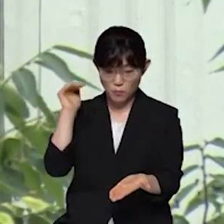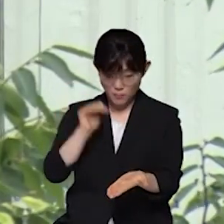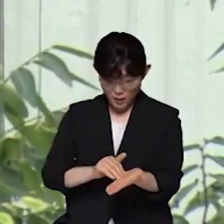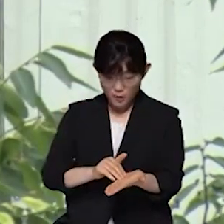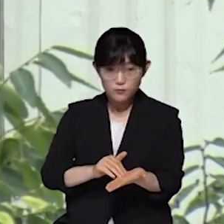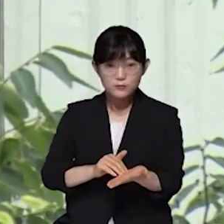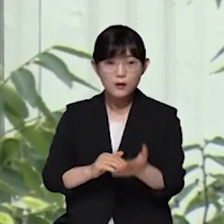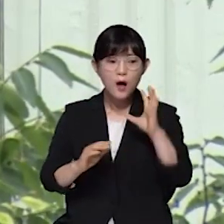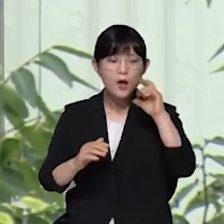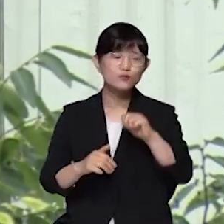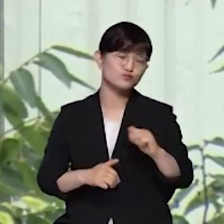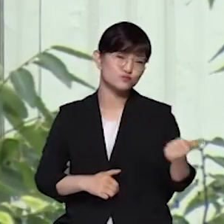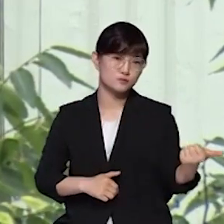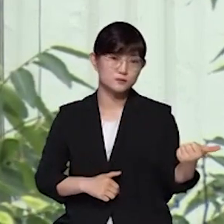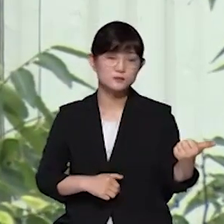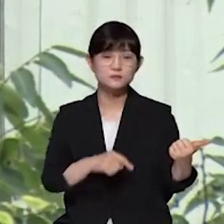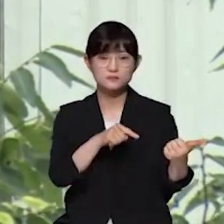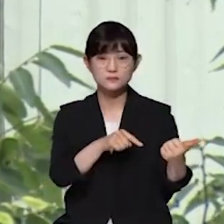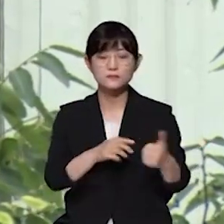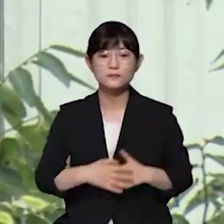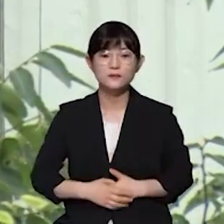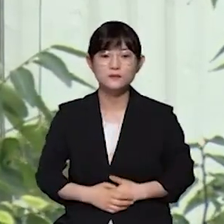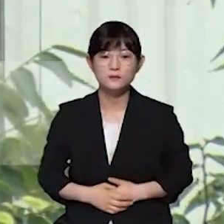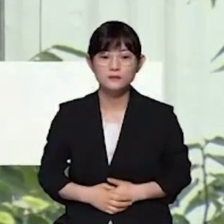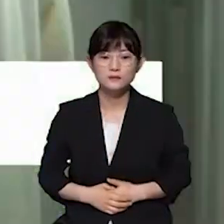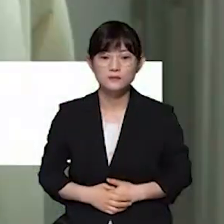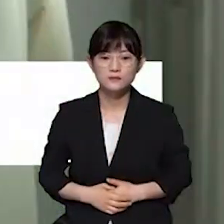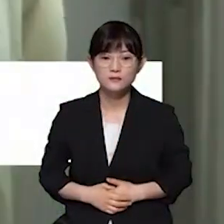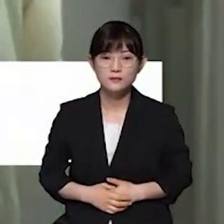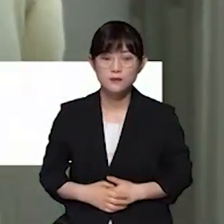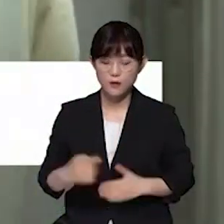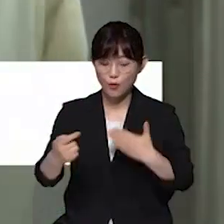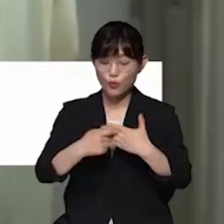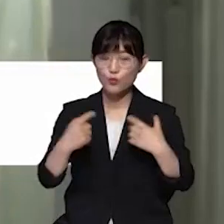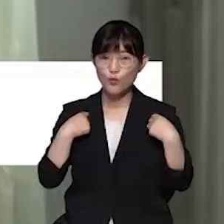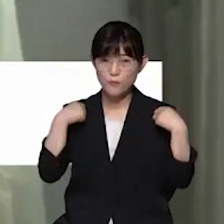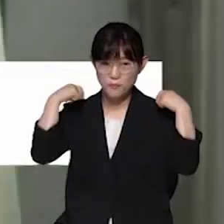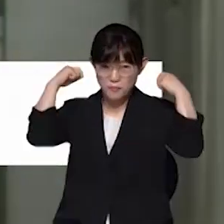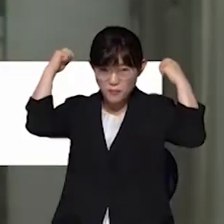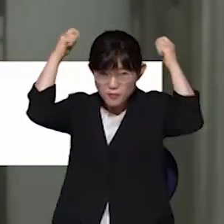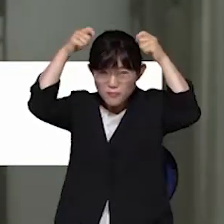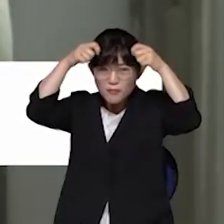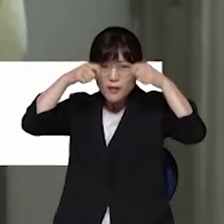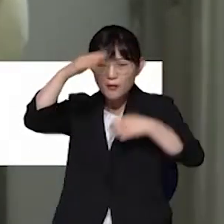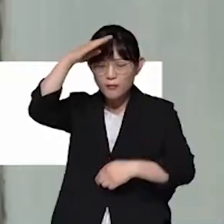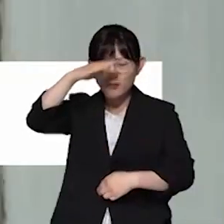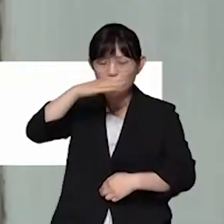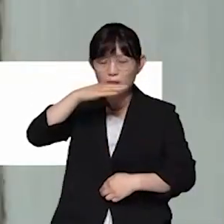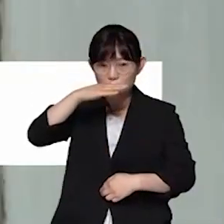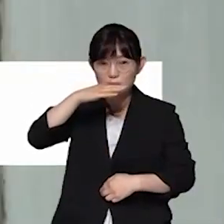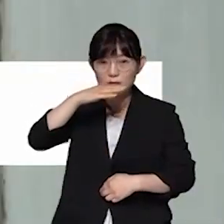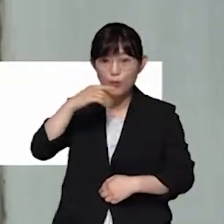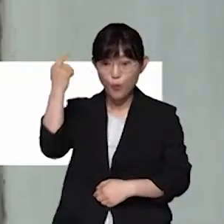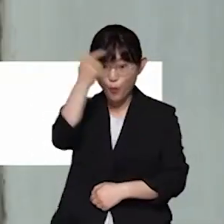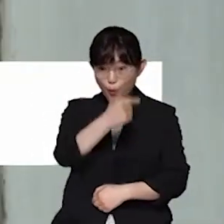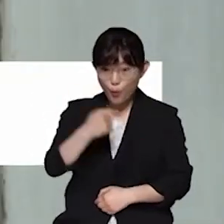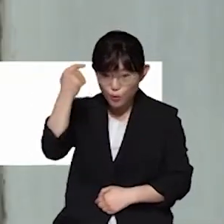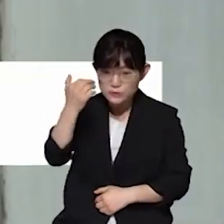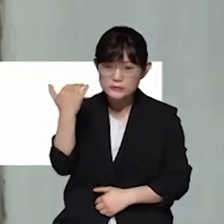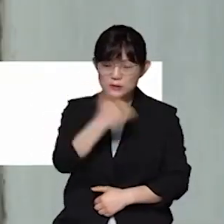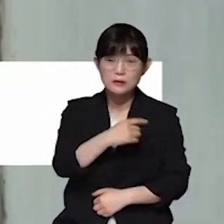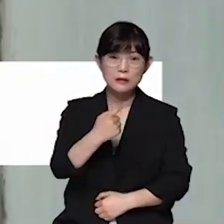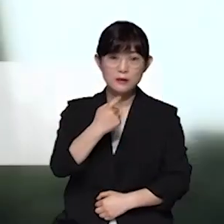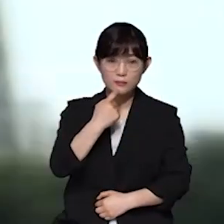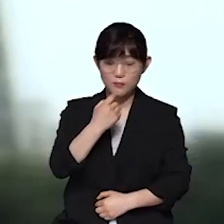아이는 숨져 있었습니다. 그 모자가 얼굴을 한 반 정도 덮고 있었다. 얼굴은 창백하고 일단 그렇게 진술을